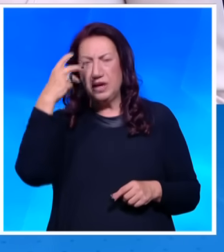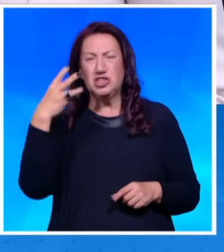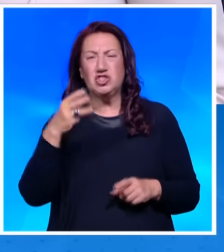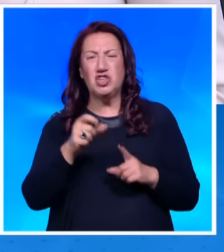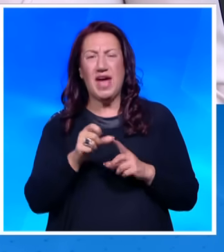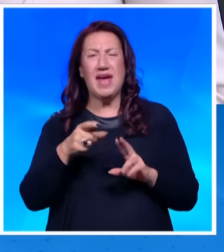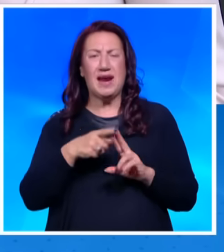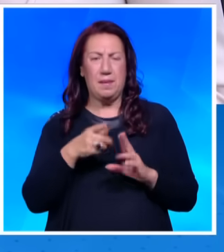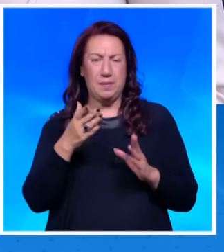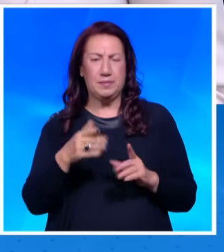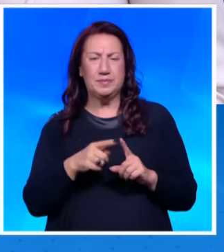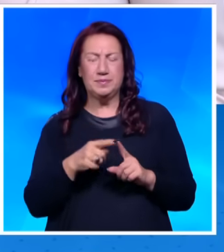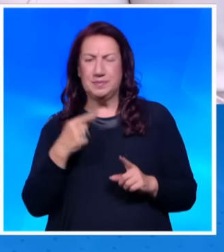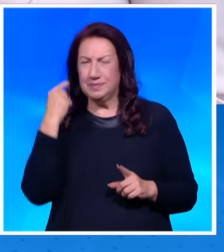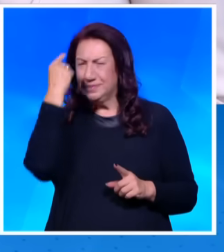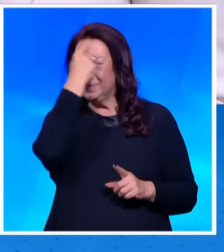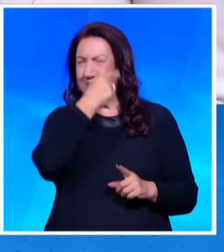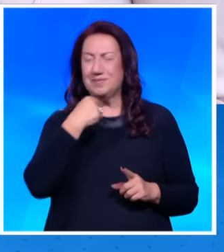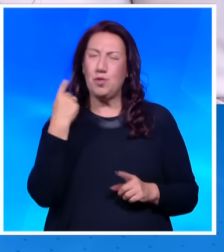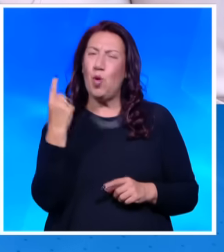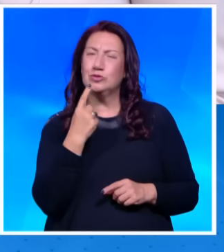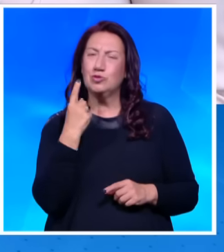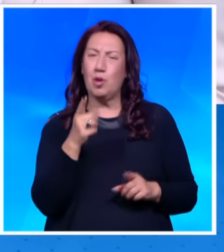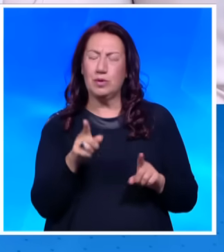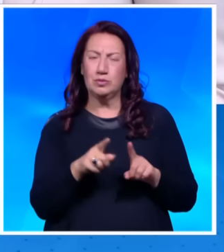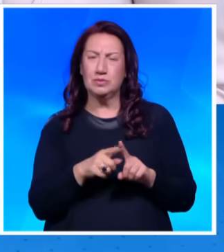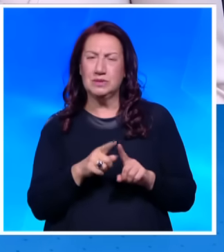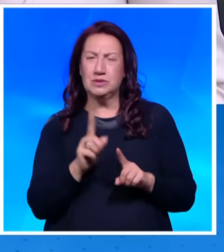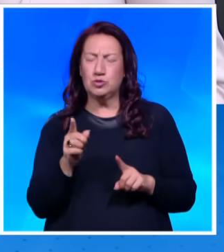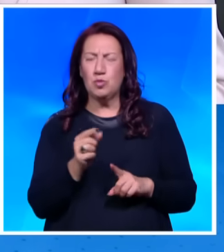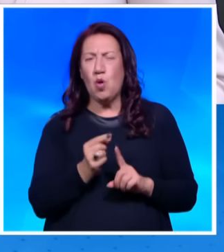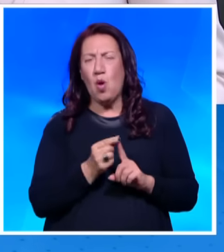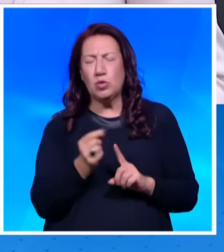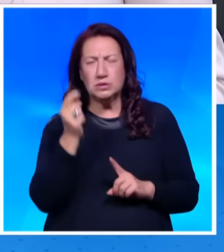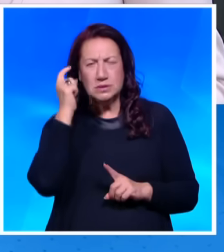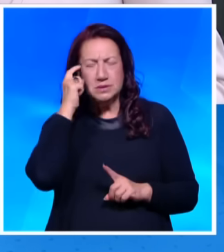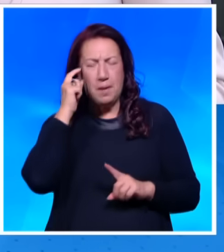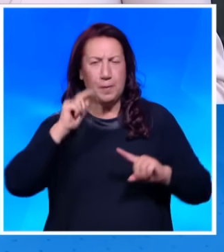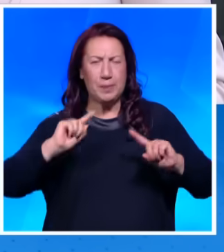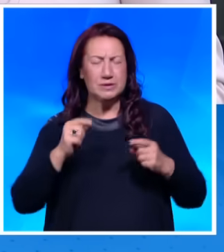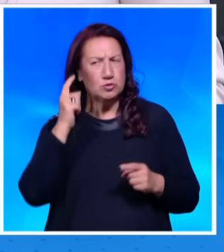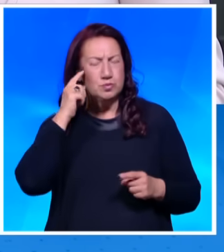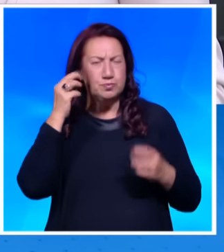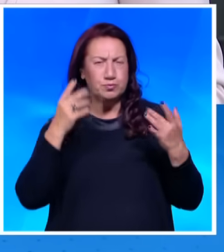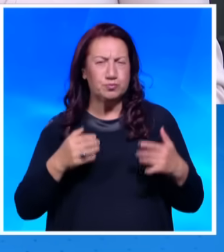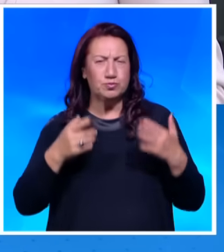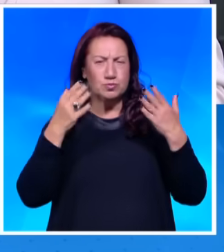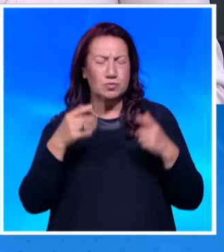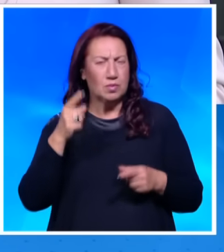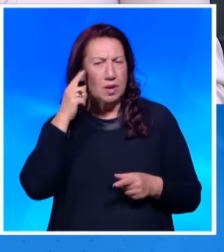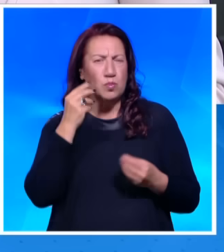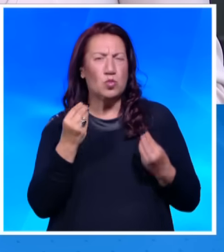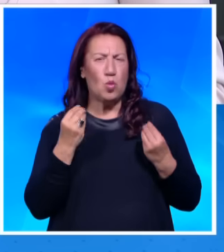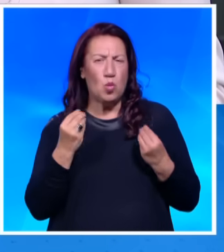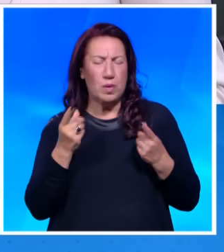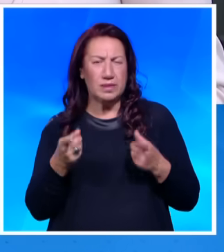му черти, изразени, а и заради острия му математически ум. Определят го, като цитирам, най-богатият българин